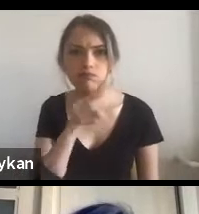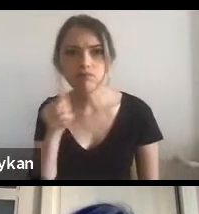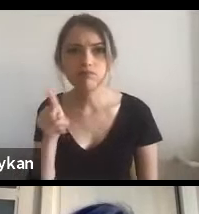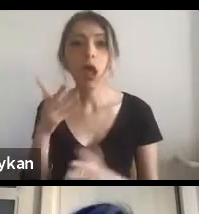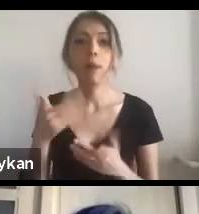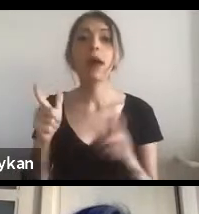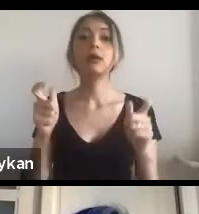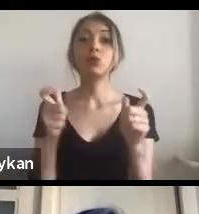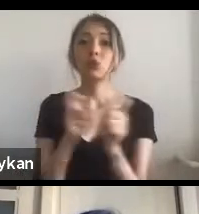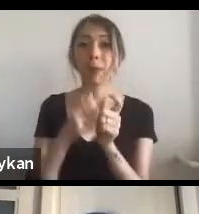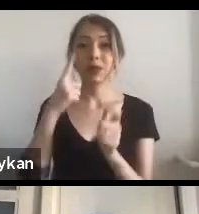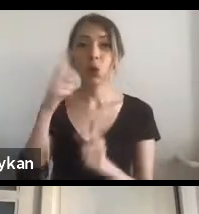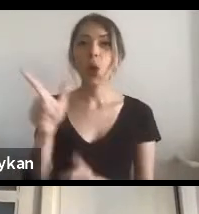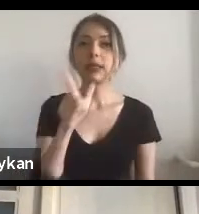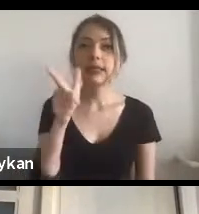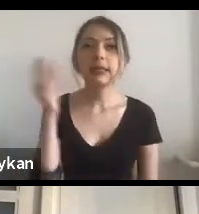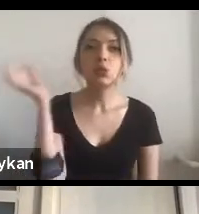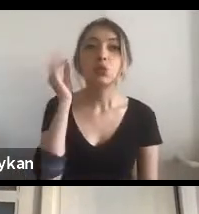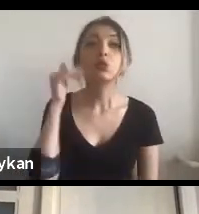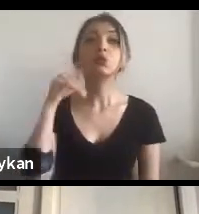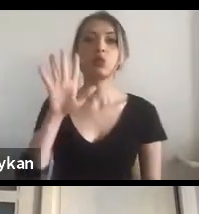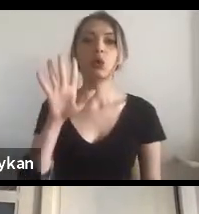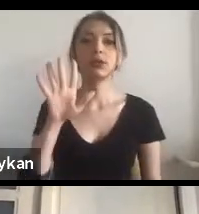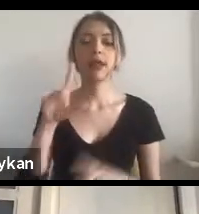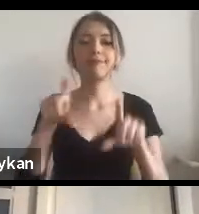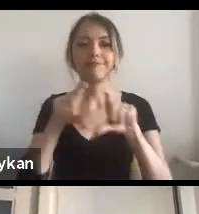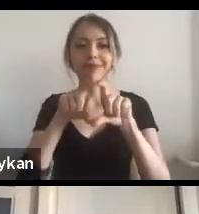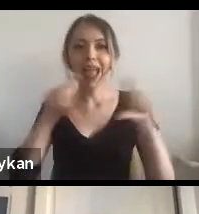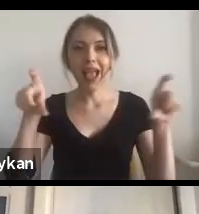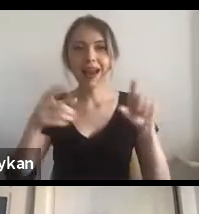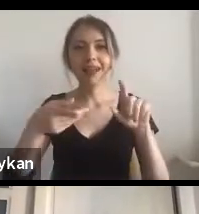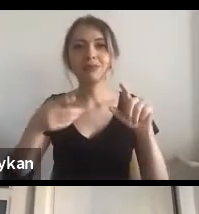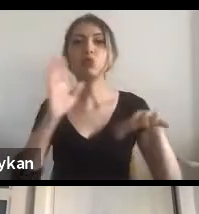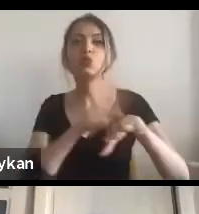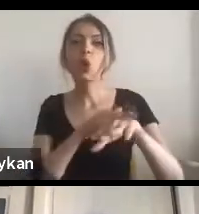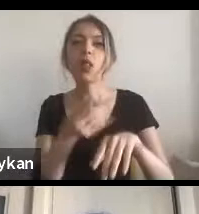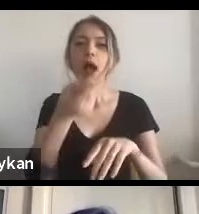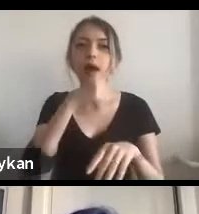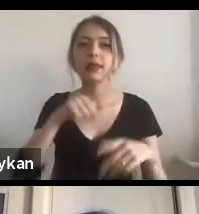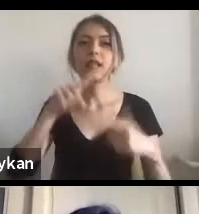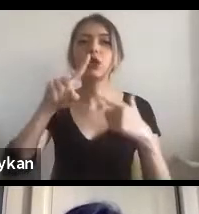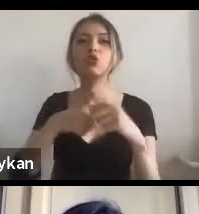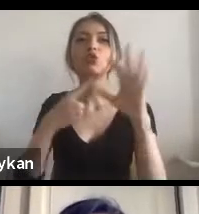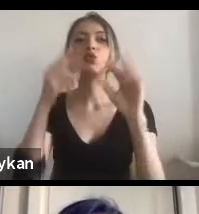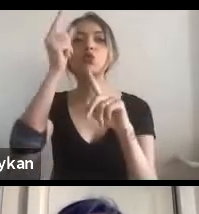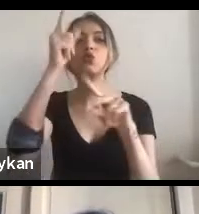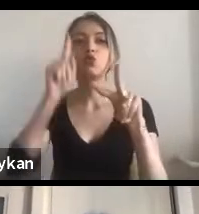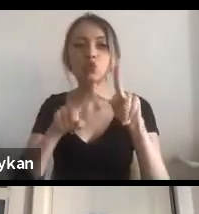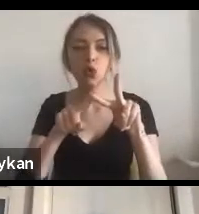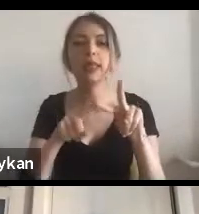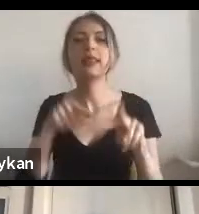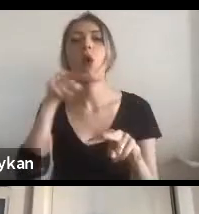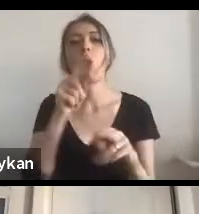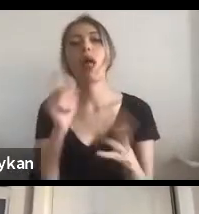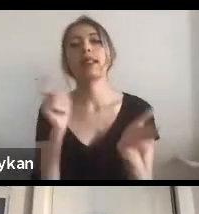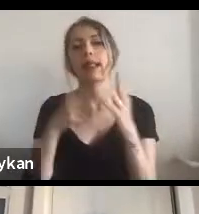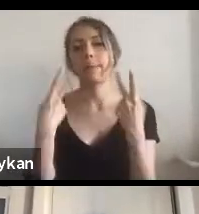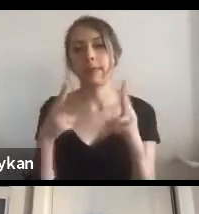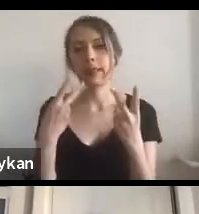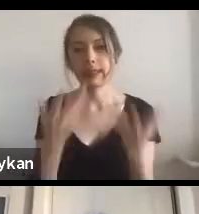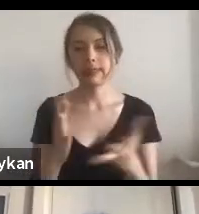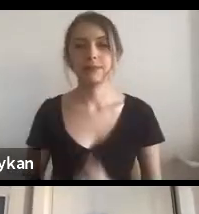sesini alamıyorsanız ekranın son alt köşesinde bulunan Join Audio seçeneğine tıklamanız